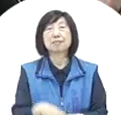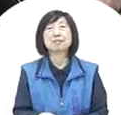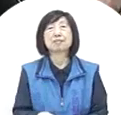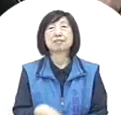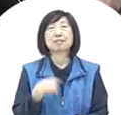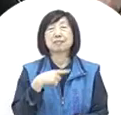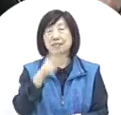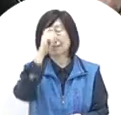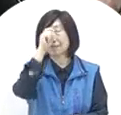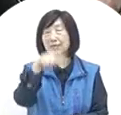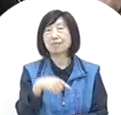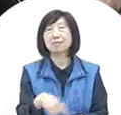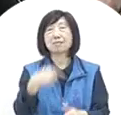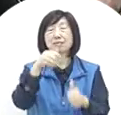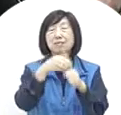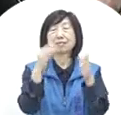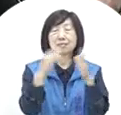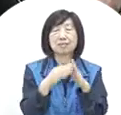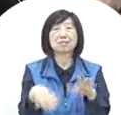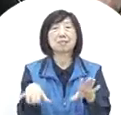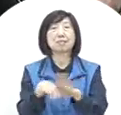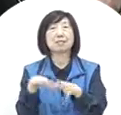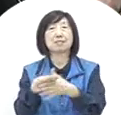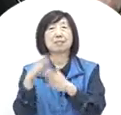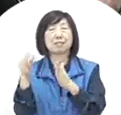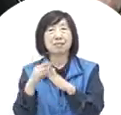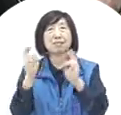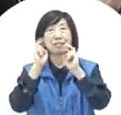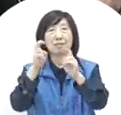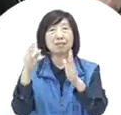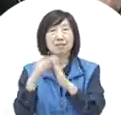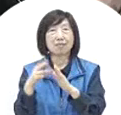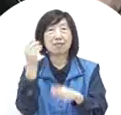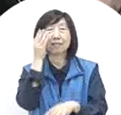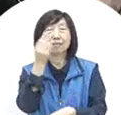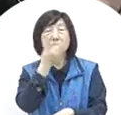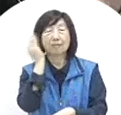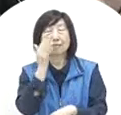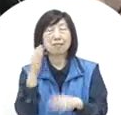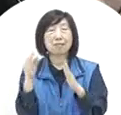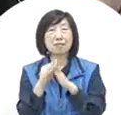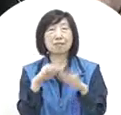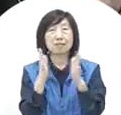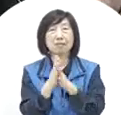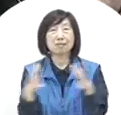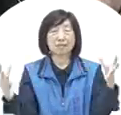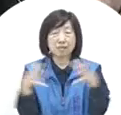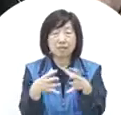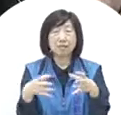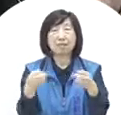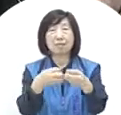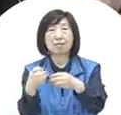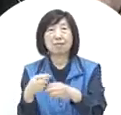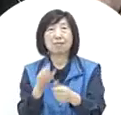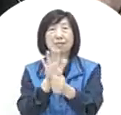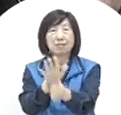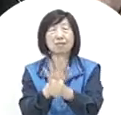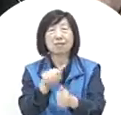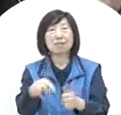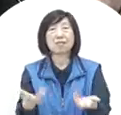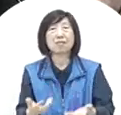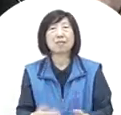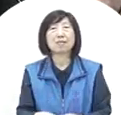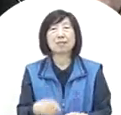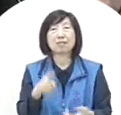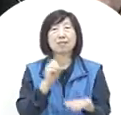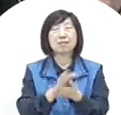局、文化局、捷运局和观光局跨研议来推动，市长您同意吗？ 跟研报告 可以齁， 这个， 好，这个